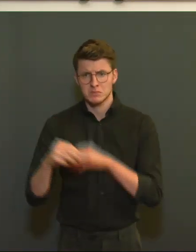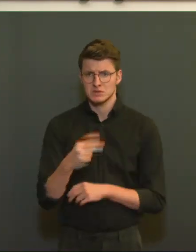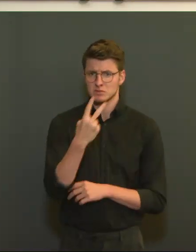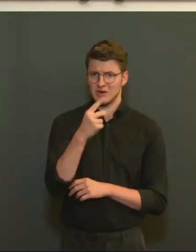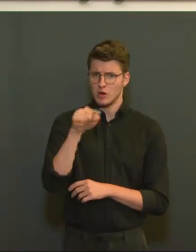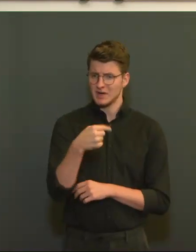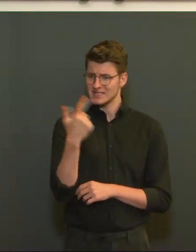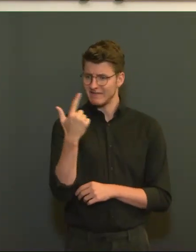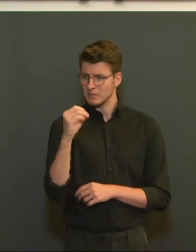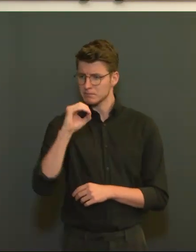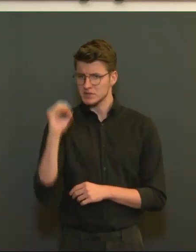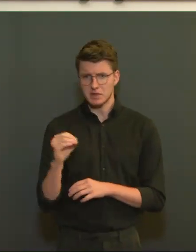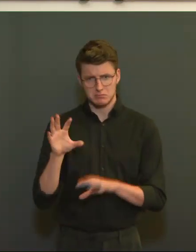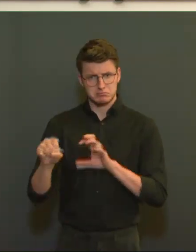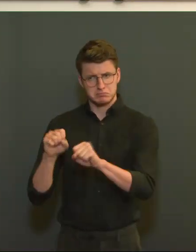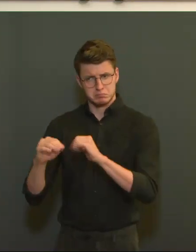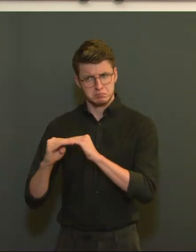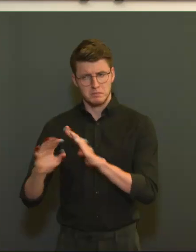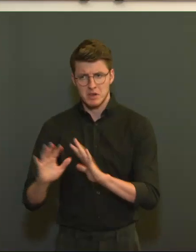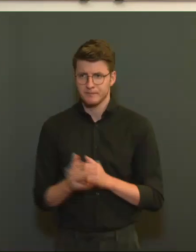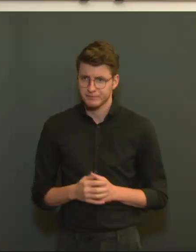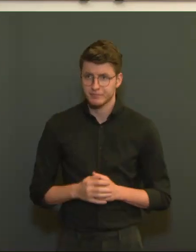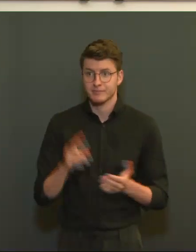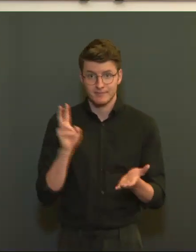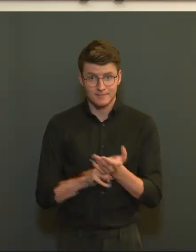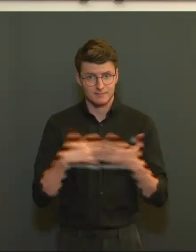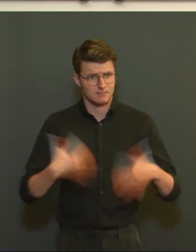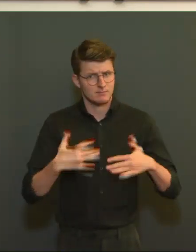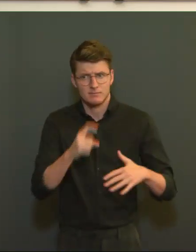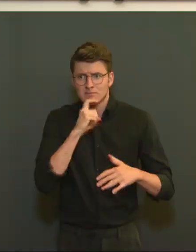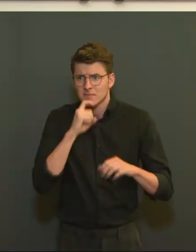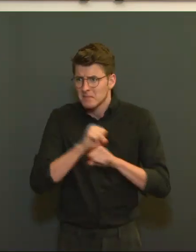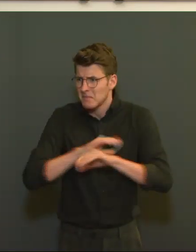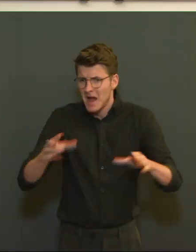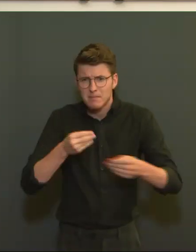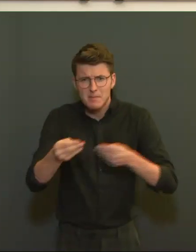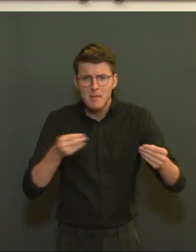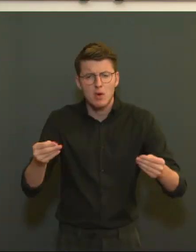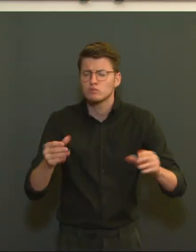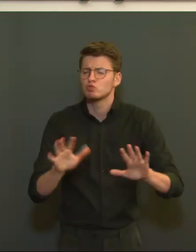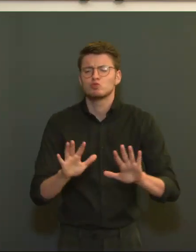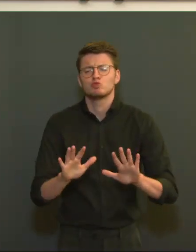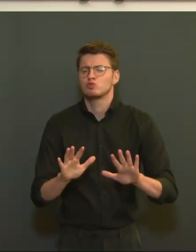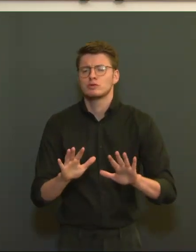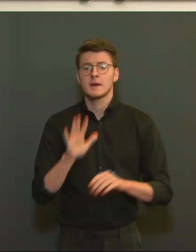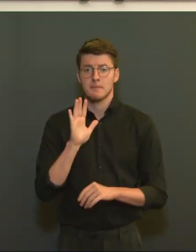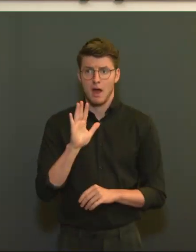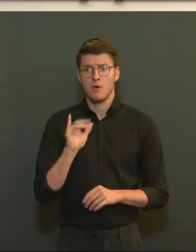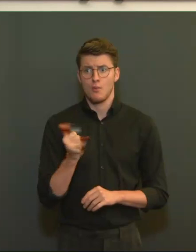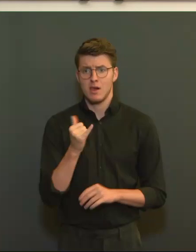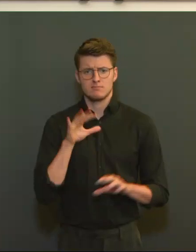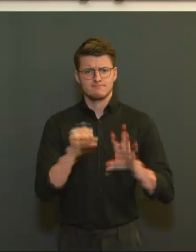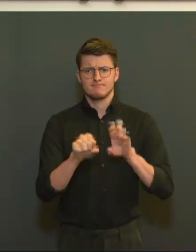Dit suggereert dan weer dat het virus niet plots veel feller tekeer gaat, maar dat we meer gevallen